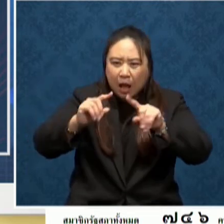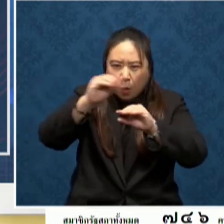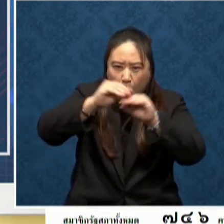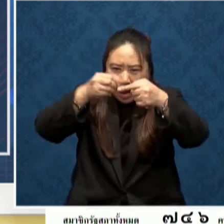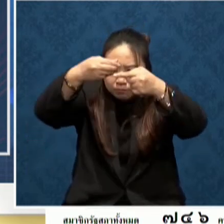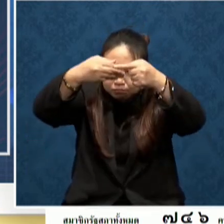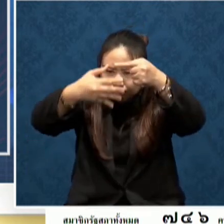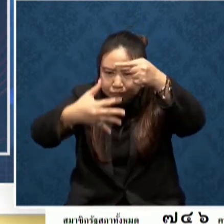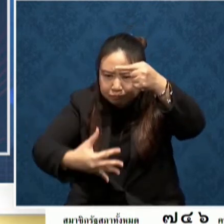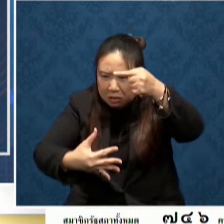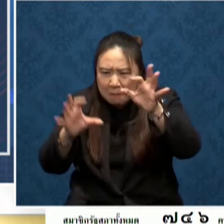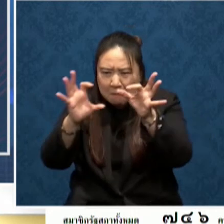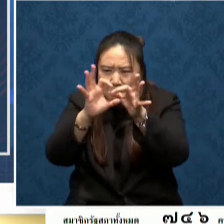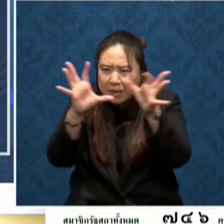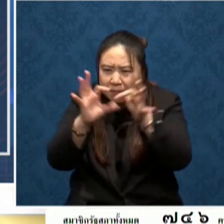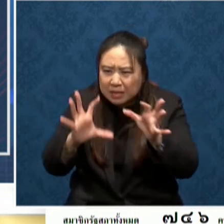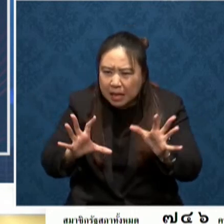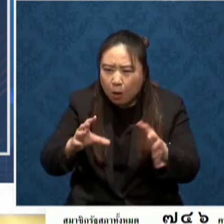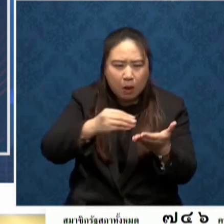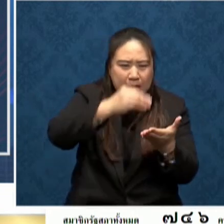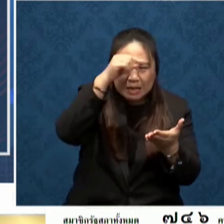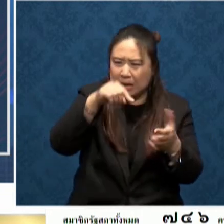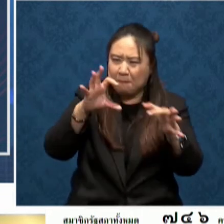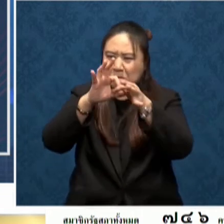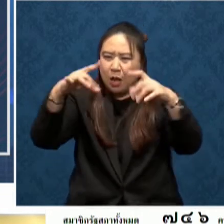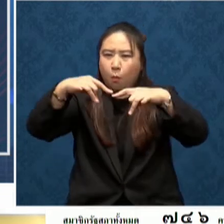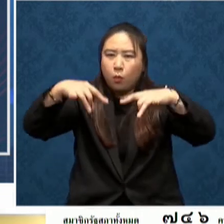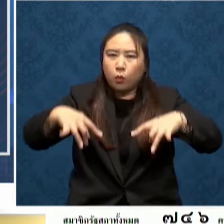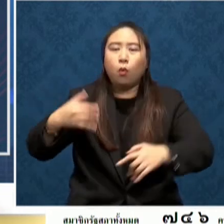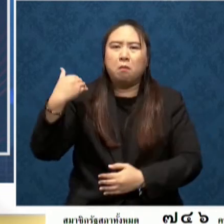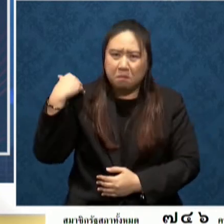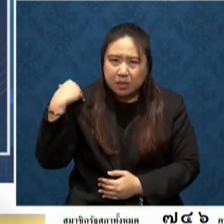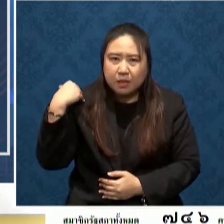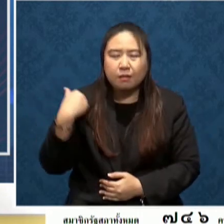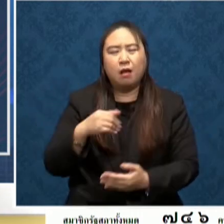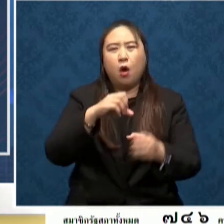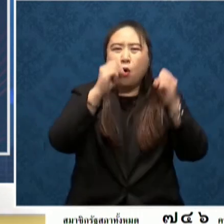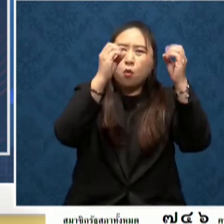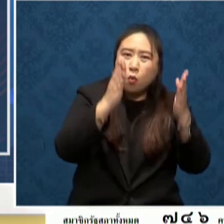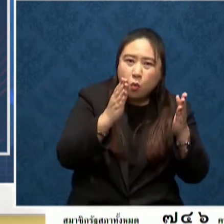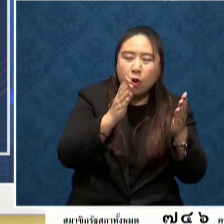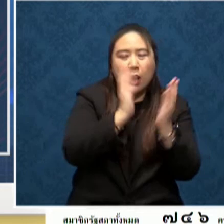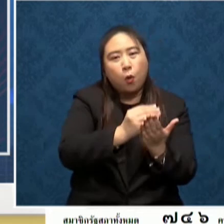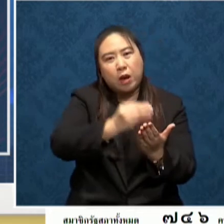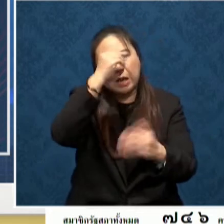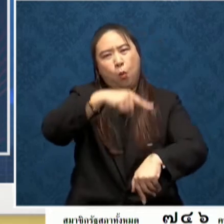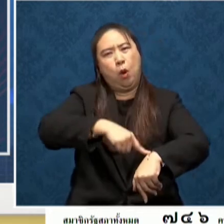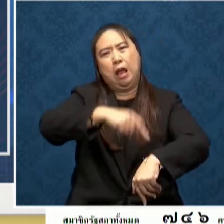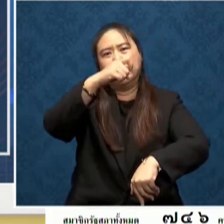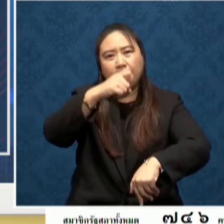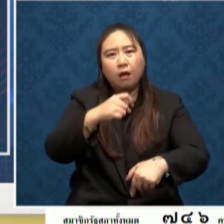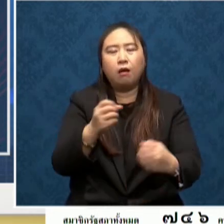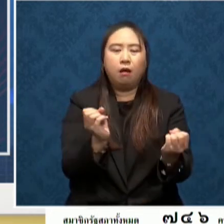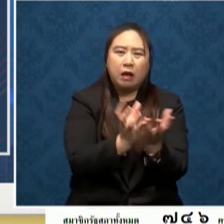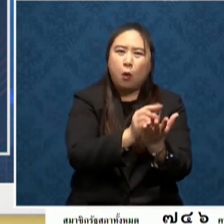การค่ะท่านมันไม่เกี่ยวกักเรีการสอนเลยทำใหทครูแลนัเรีนเสรเวลาไปโยเป่าประโยชน์บ่อนแซกคณภาพ